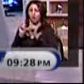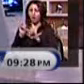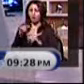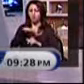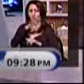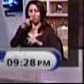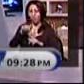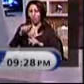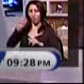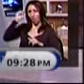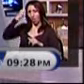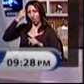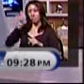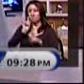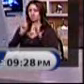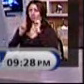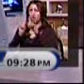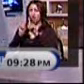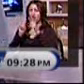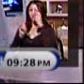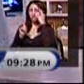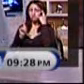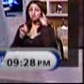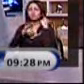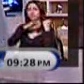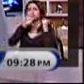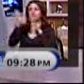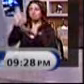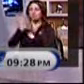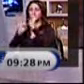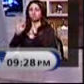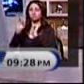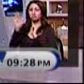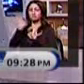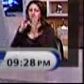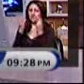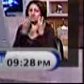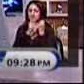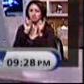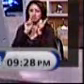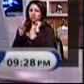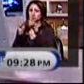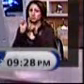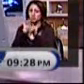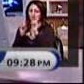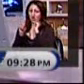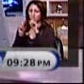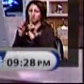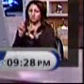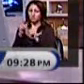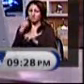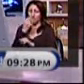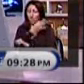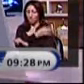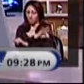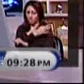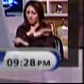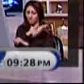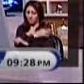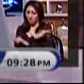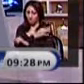الآن أن رصيد الإخوان المسلمين في الحضيض. وعايزين نعمل اختبار عملي.